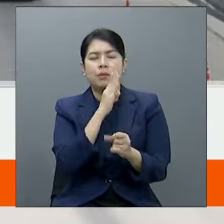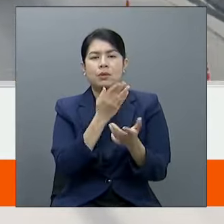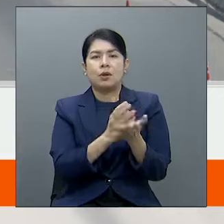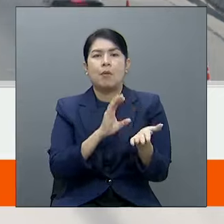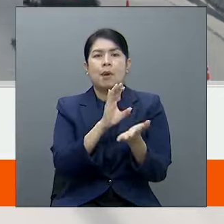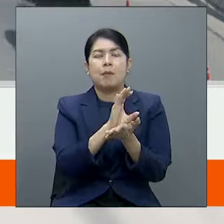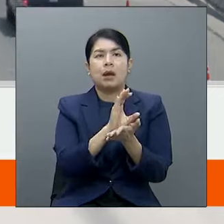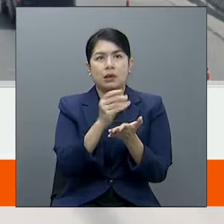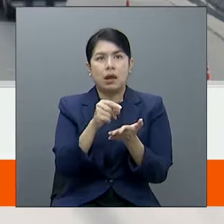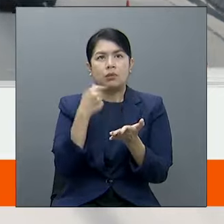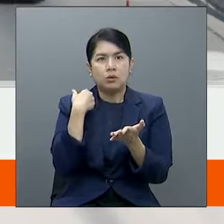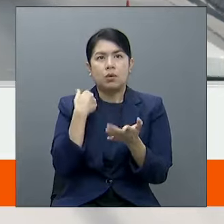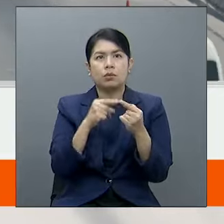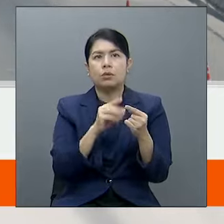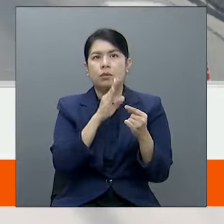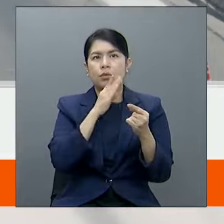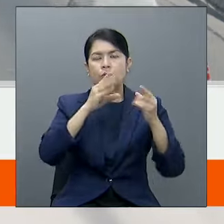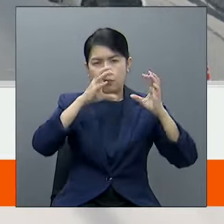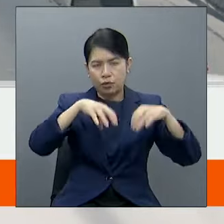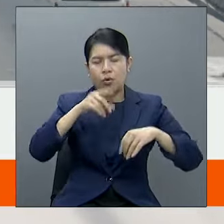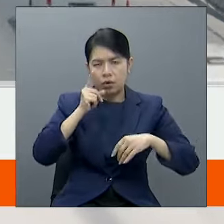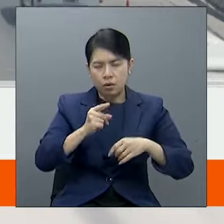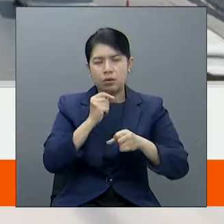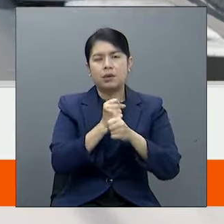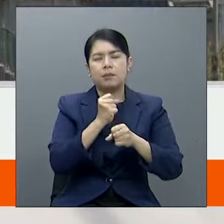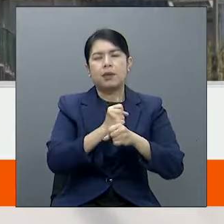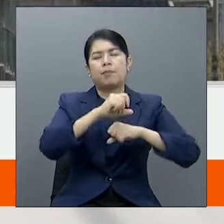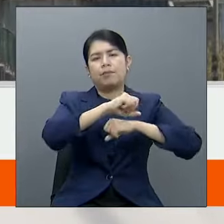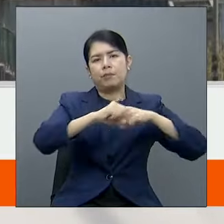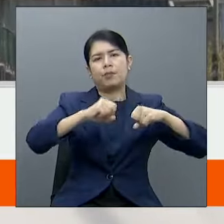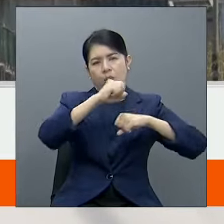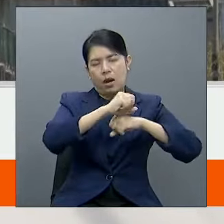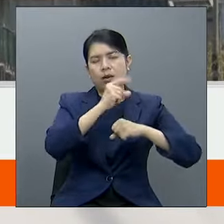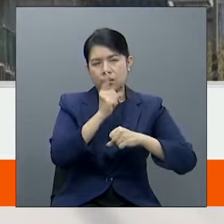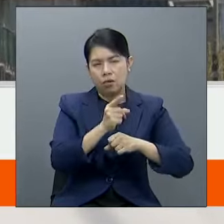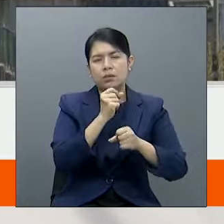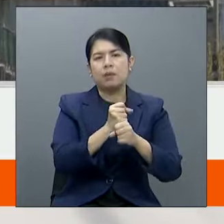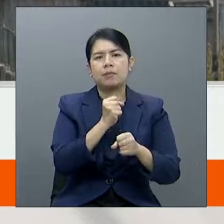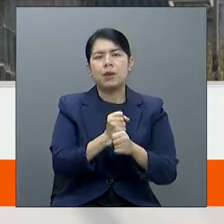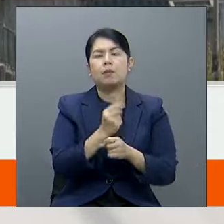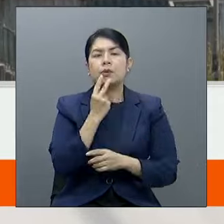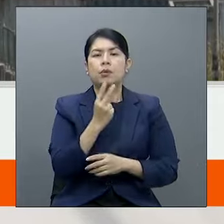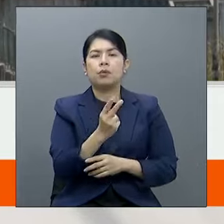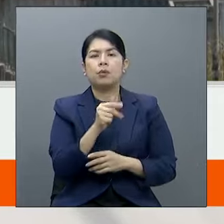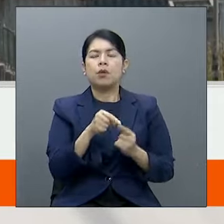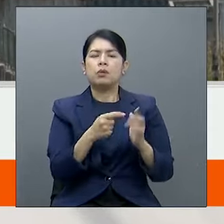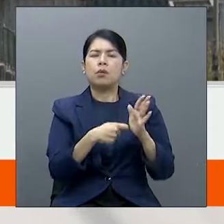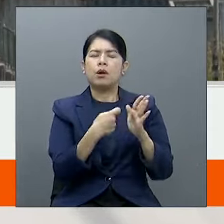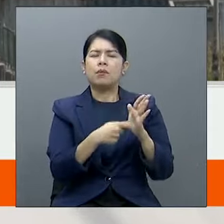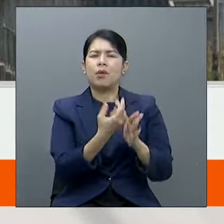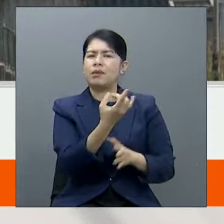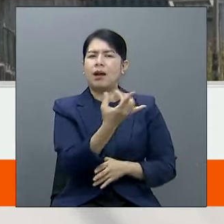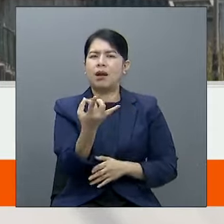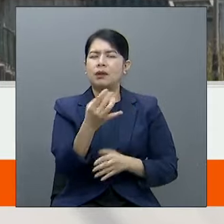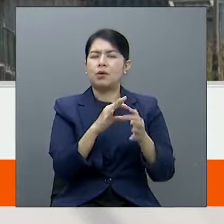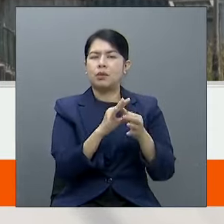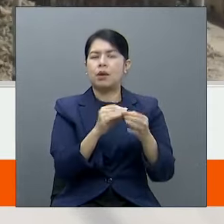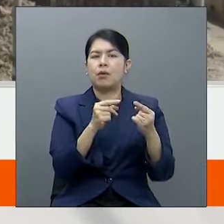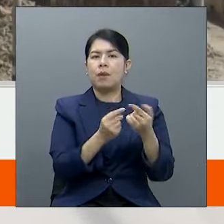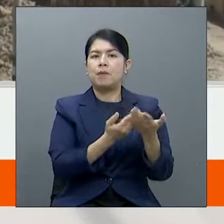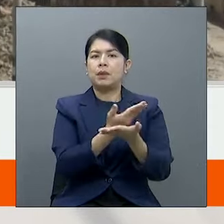เป็นยังไงมันก็ต้องสร้างดังนั้นเนี่ยอันนี้ก็ไม่แน่ใจก็ต้องไปนั่งไล่ดูนะครับว่าการพิจารณางบประมาณ